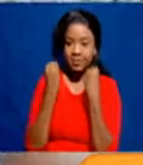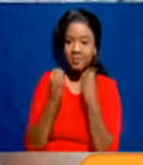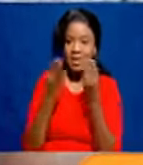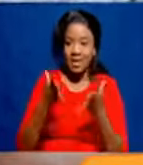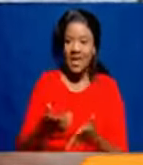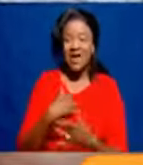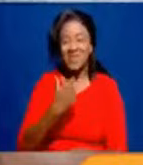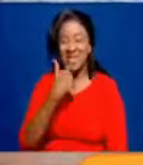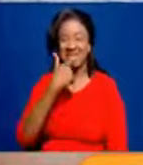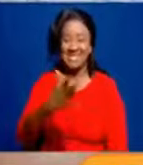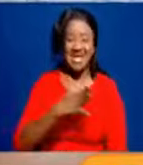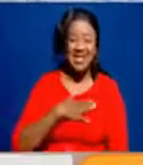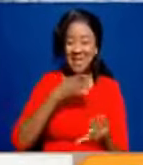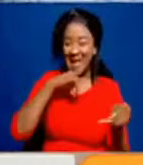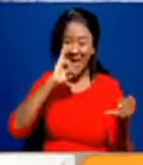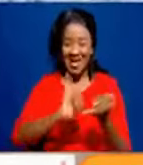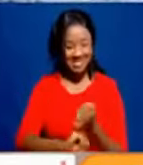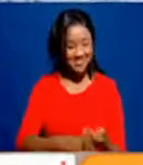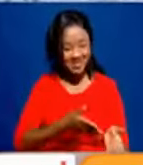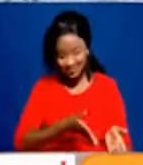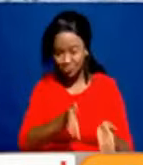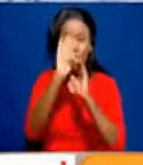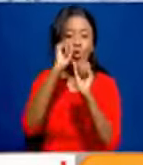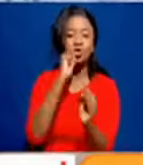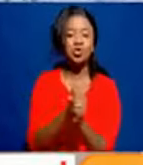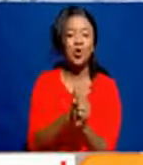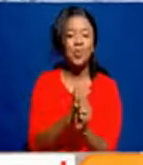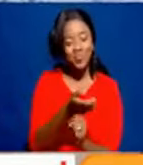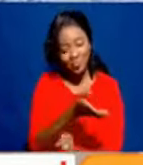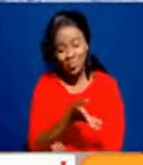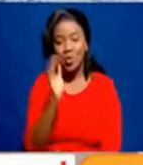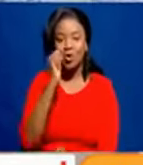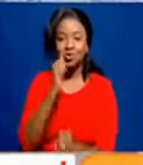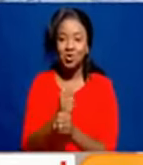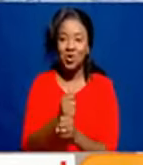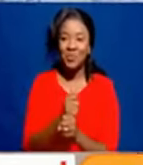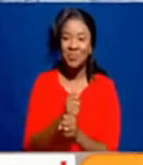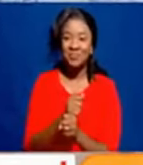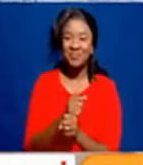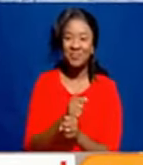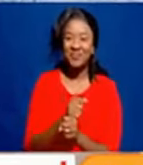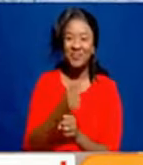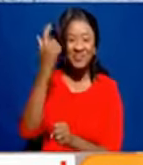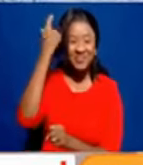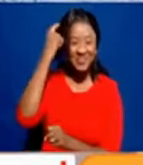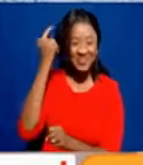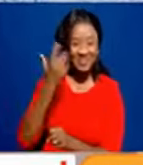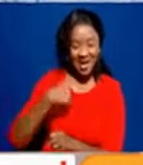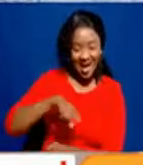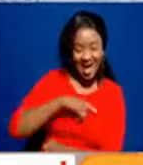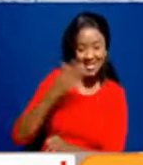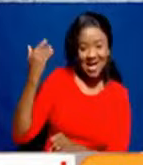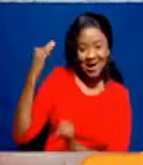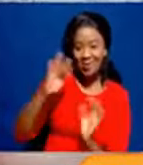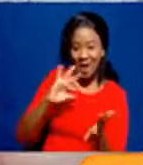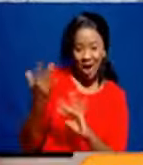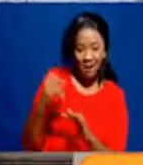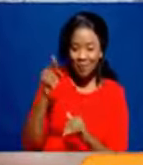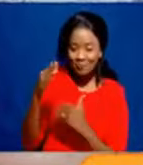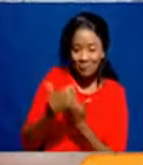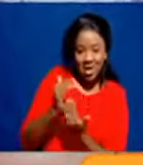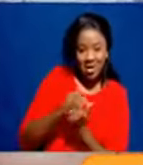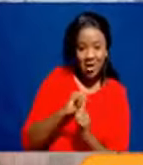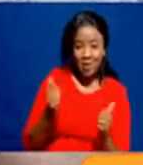msee aende kazi. Sasa akumbuke vile tulikuwa anaishi, familia, watoto,